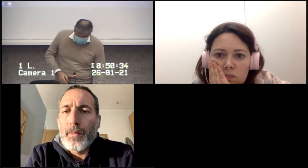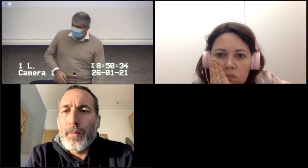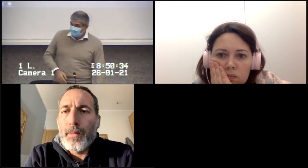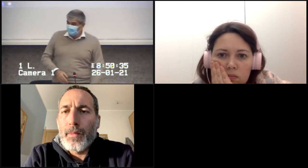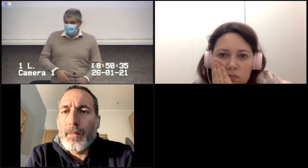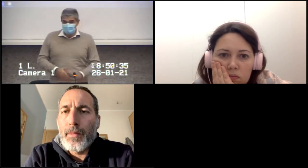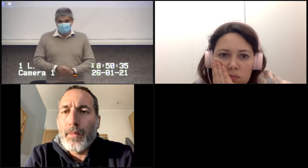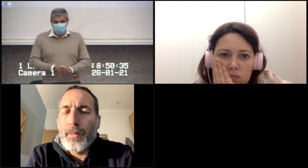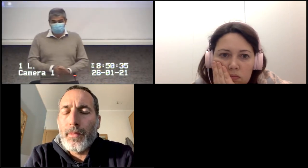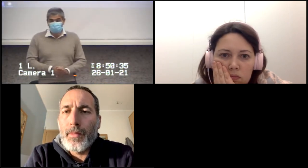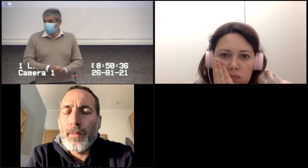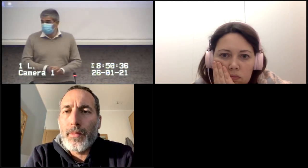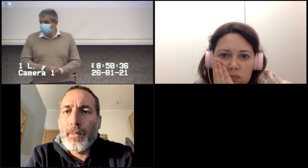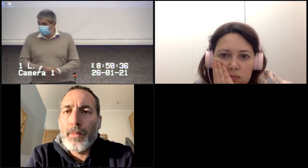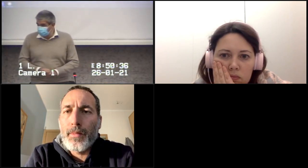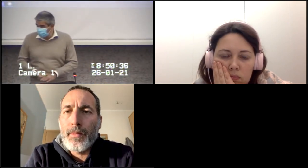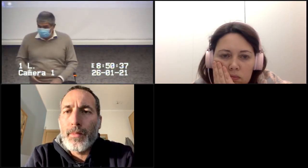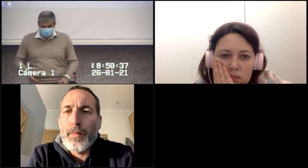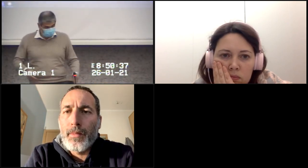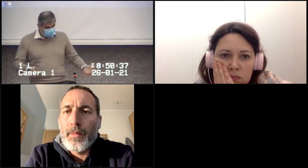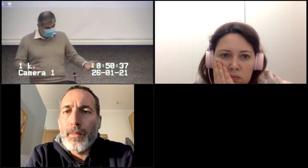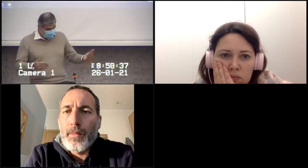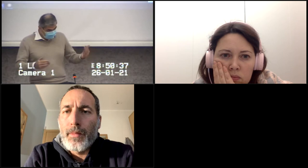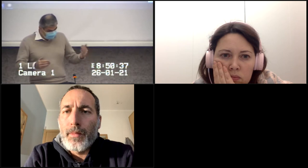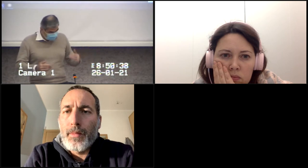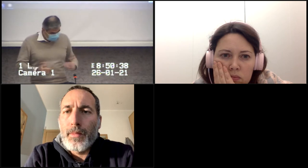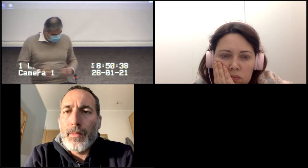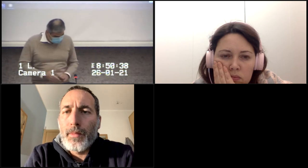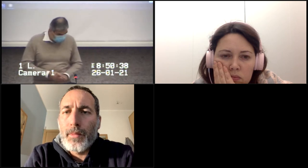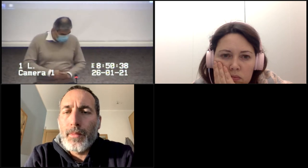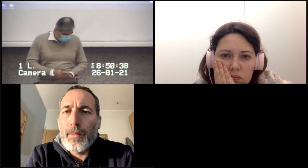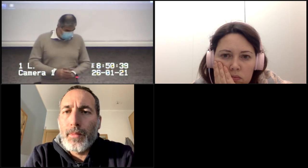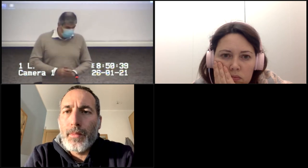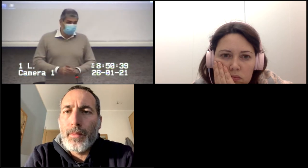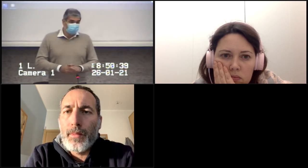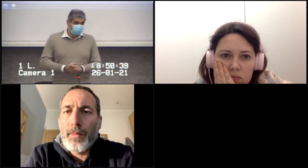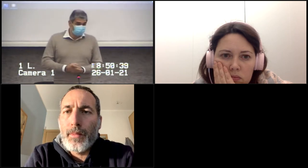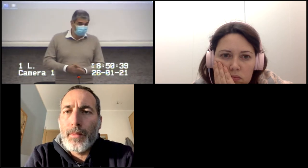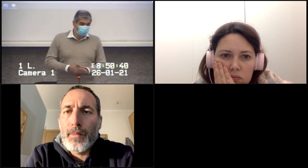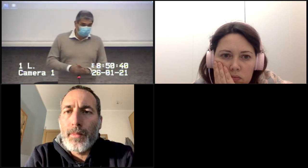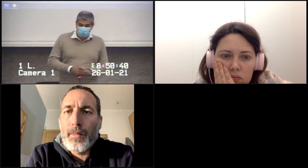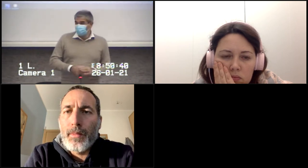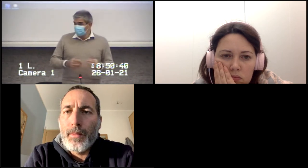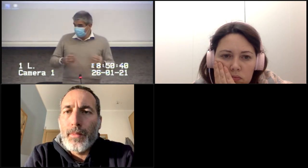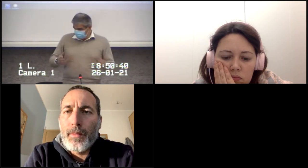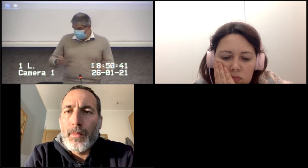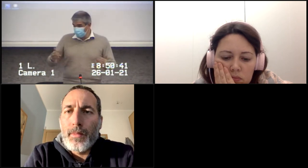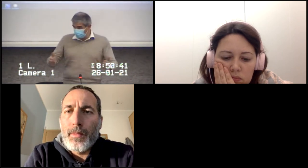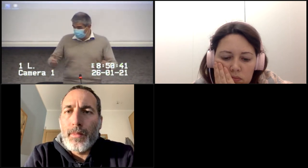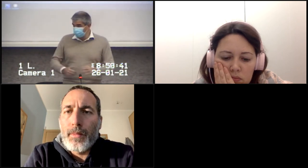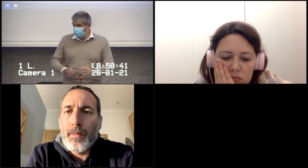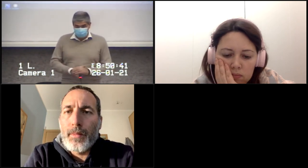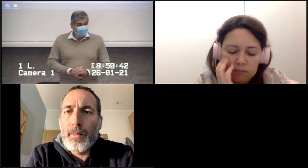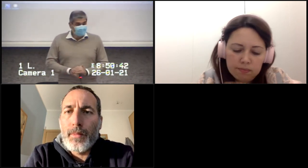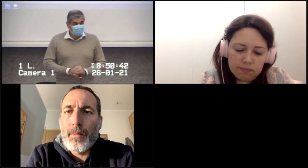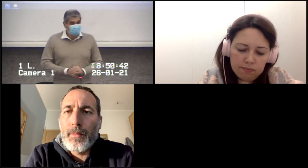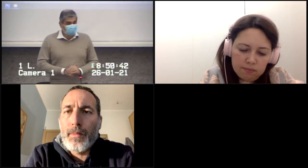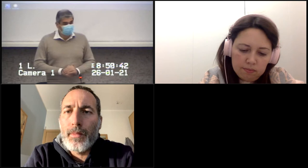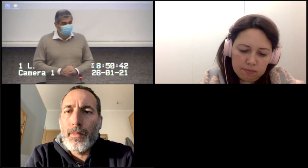stasera a beneficio di tutti i partecipanti, nelle nuove norme che andremo a